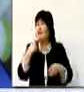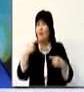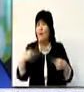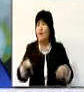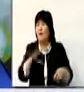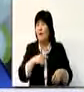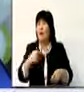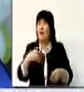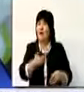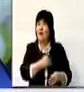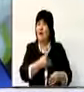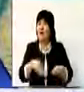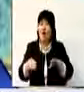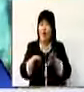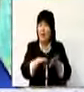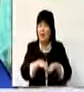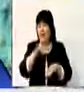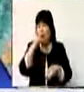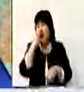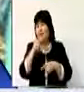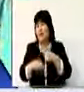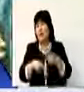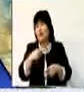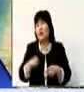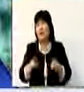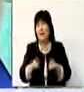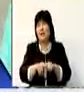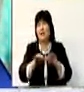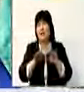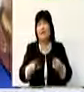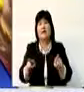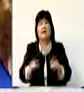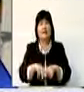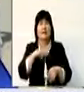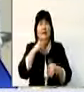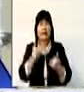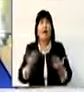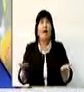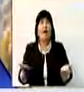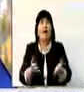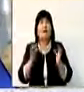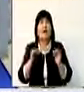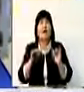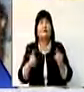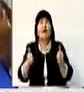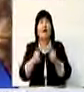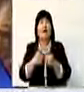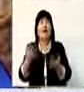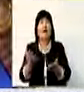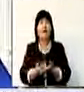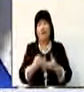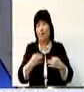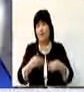да тілегі бір өзге ұлт өкілдері қазақ салт дәстүр әдет ғұрыптан аттап өткен емес. Қашанда игі істің қасынан табылып,